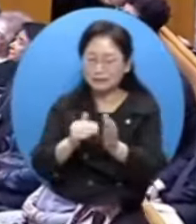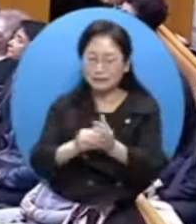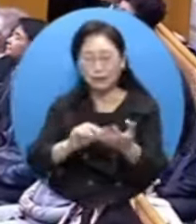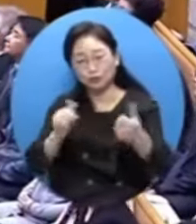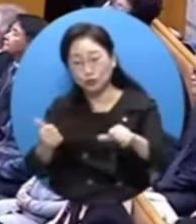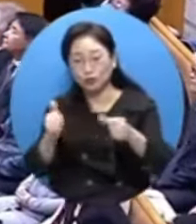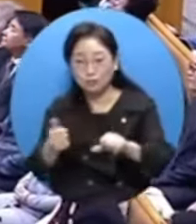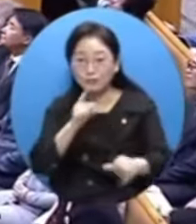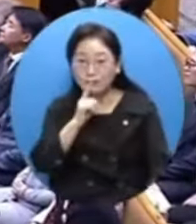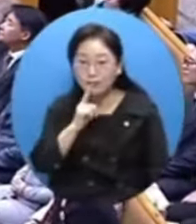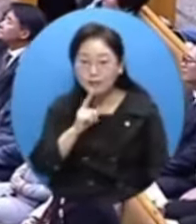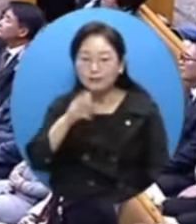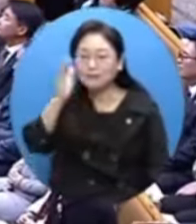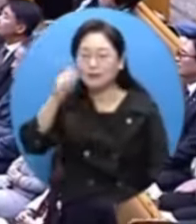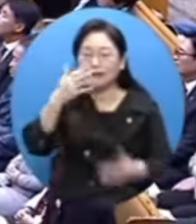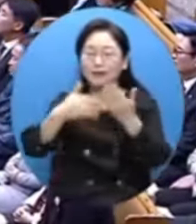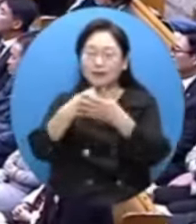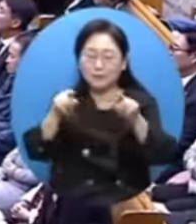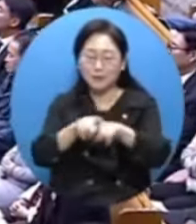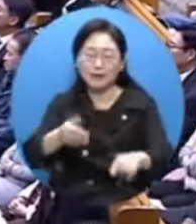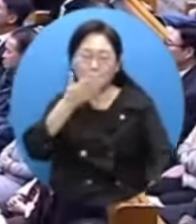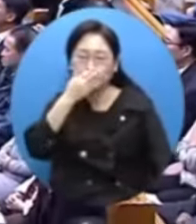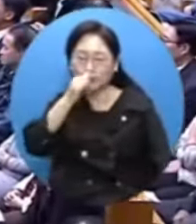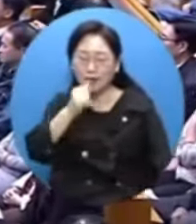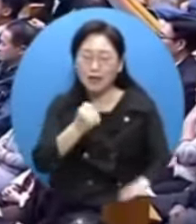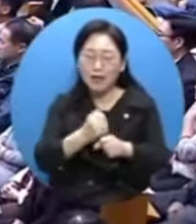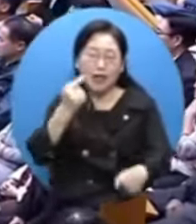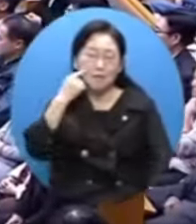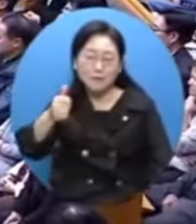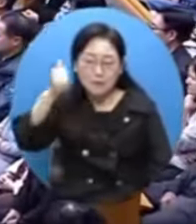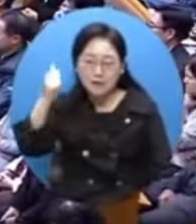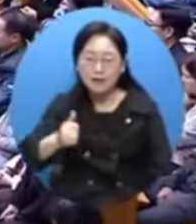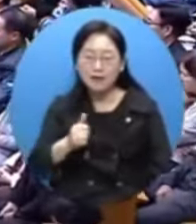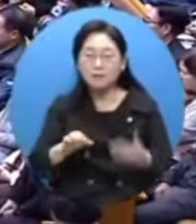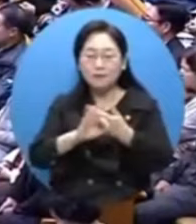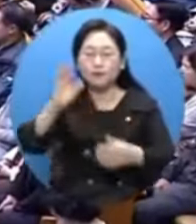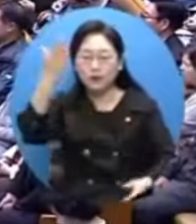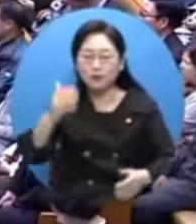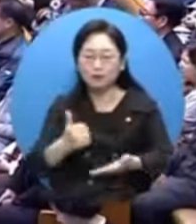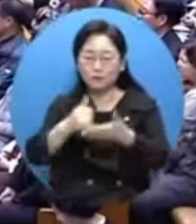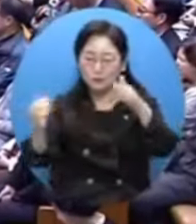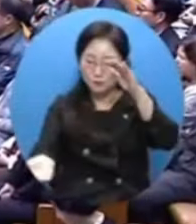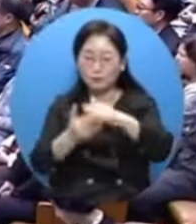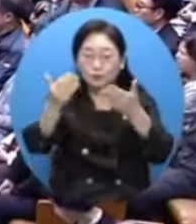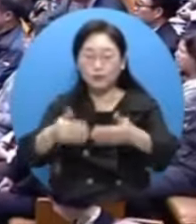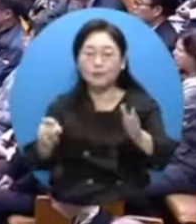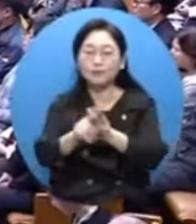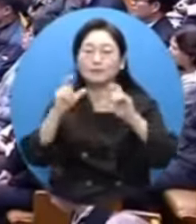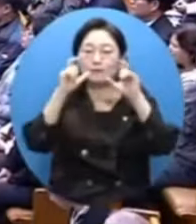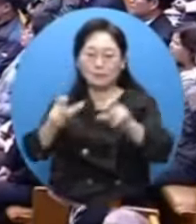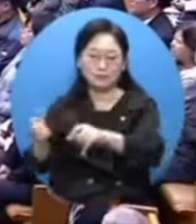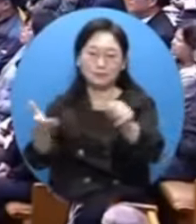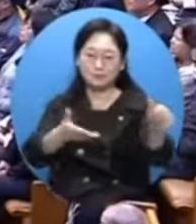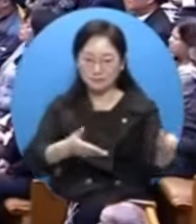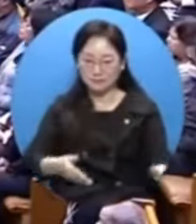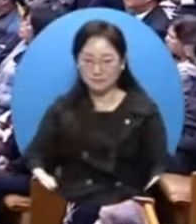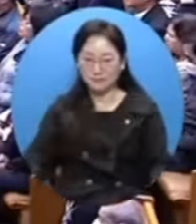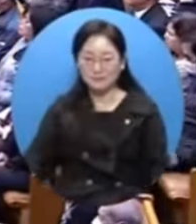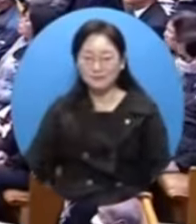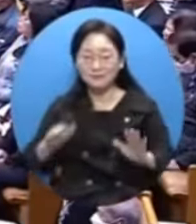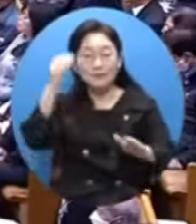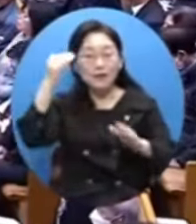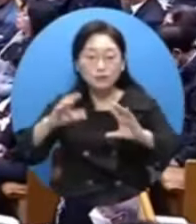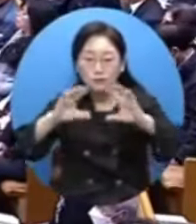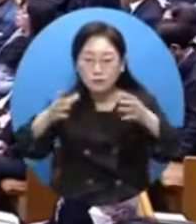죽겠다 하지 말고 주님이 함께 하신다 할 수 있다 하자 하면 된다. 주님이 이루어 주실 것이다 믿음으로 선포하시기 바랍니다. 지금 한국